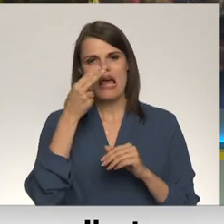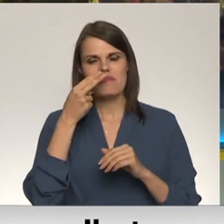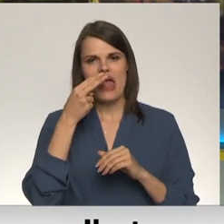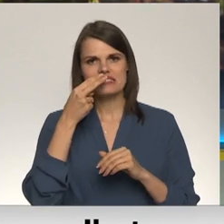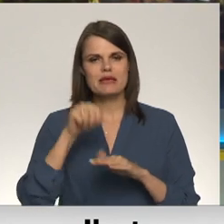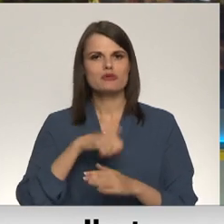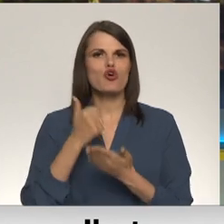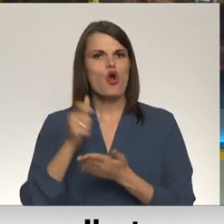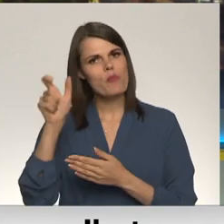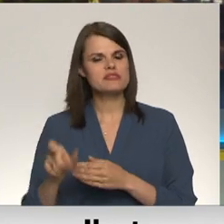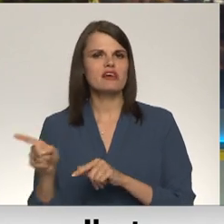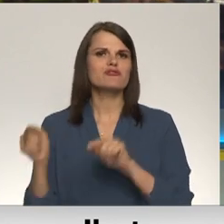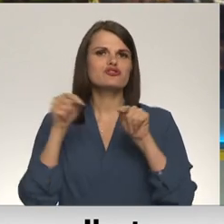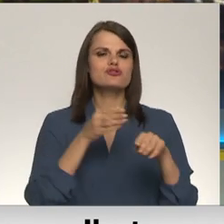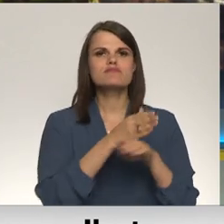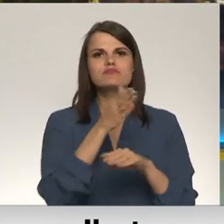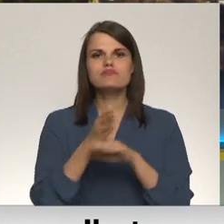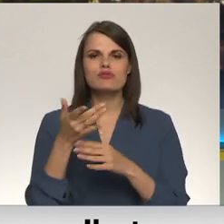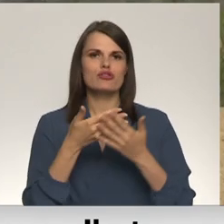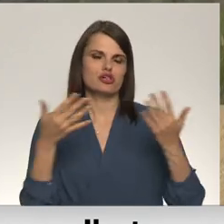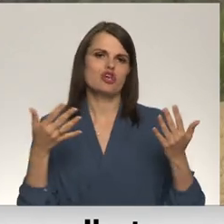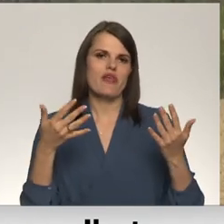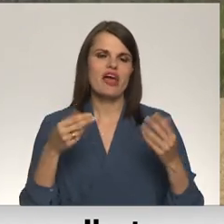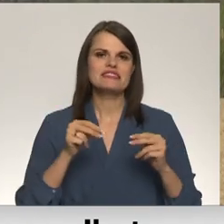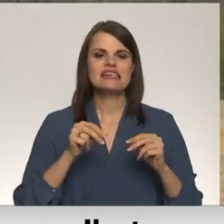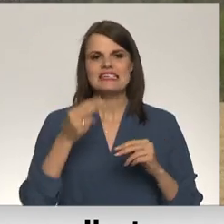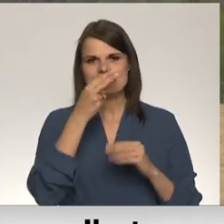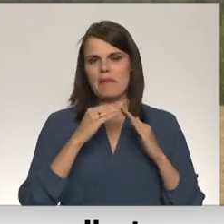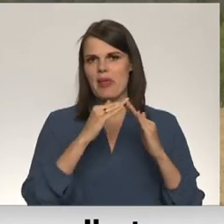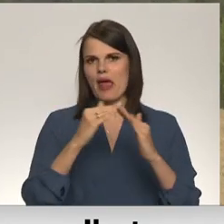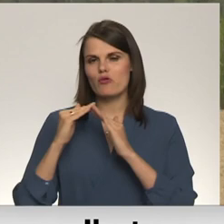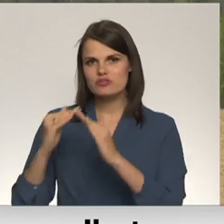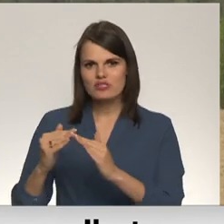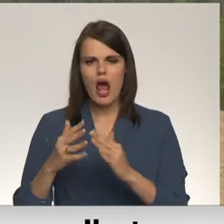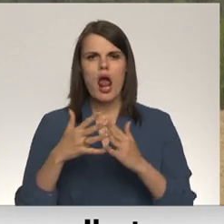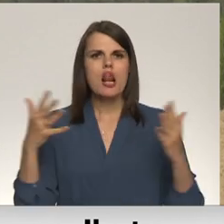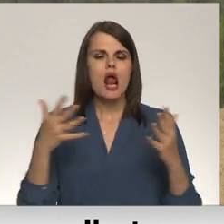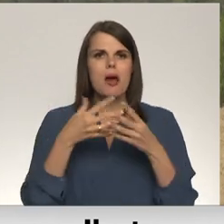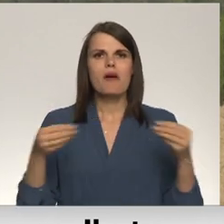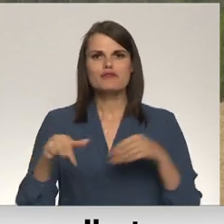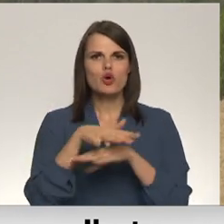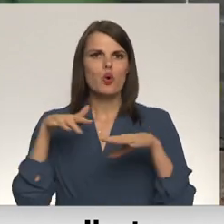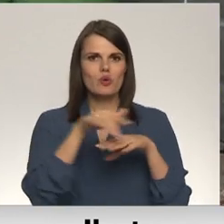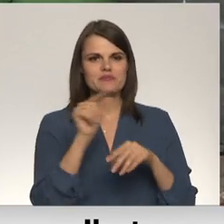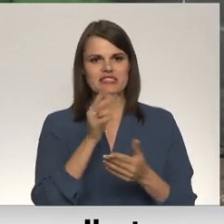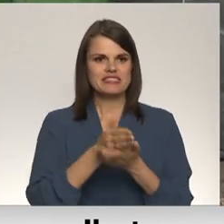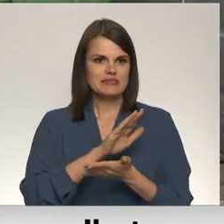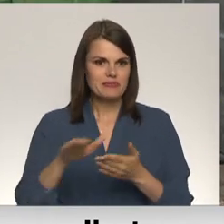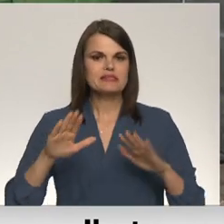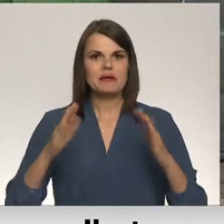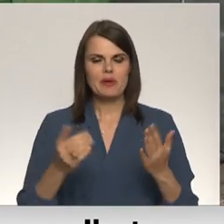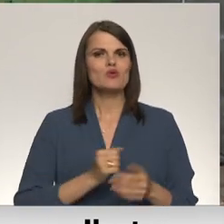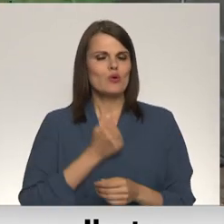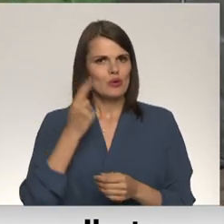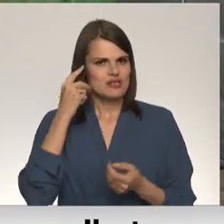vizītē viesojās arī dažās zemnieku sētās. Lielā pavasara rosība Zemgales laukos tuvojas noslēgumam, bet